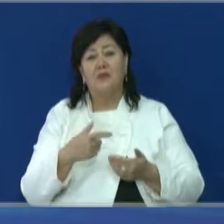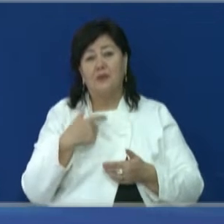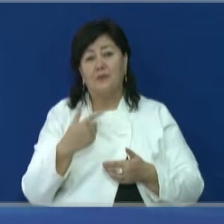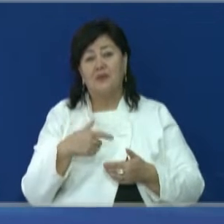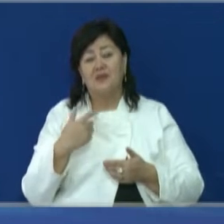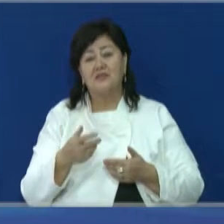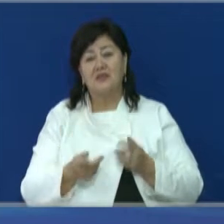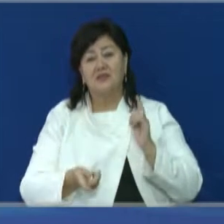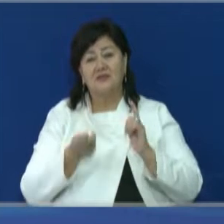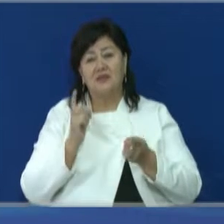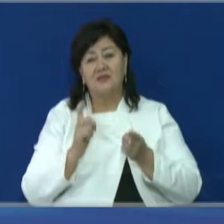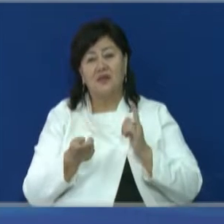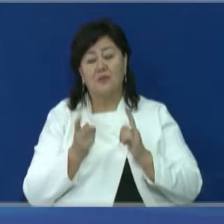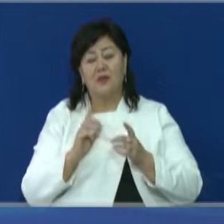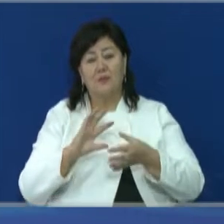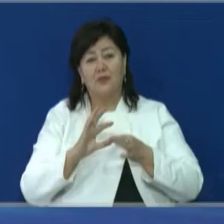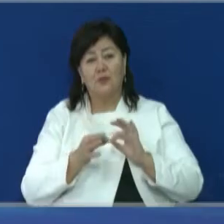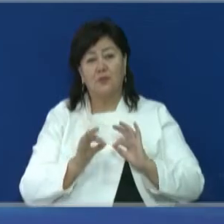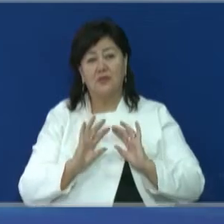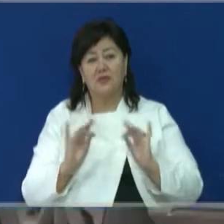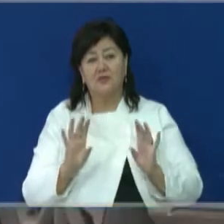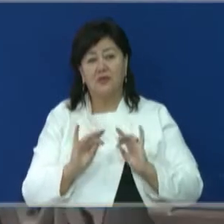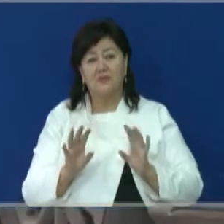қызметіндегі өткен брифингте айтылды. Толығырақ сюжетте.